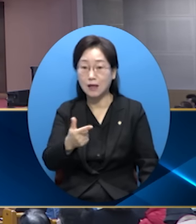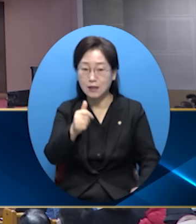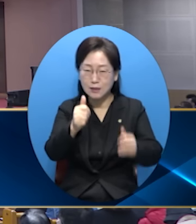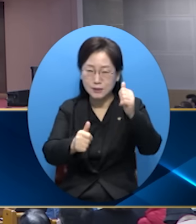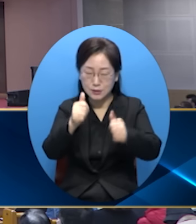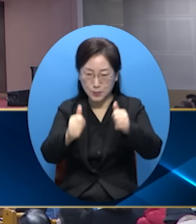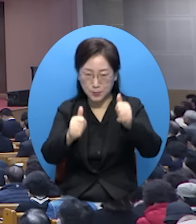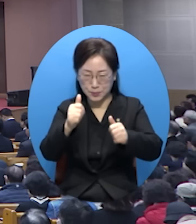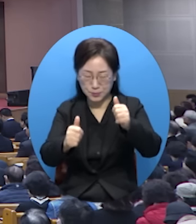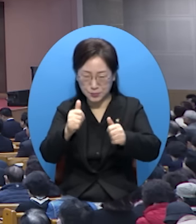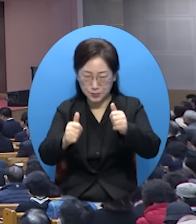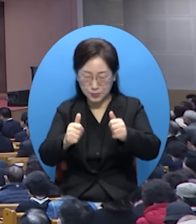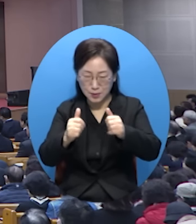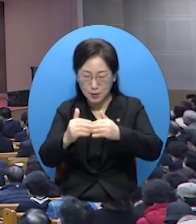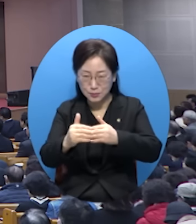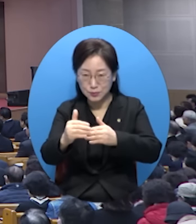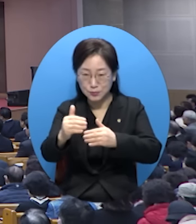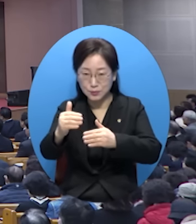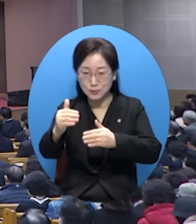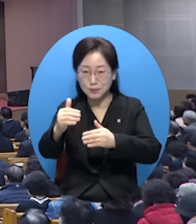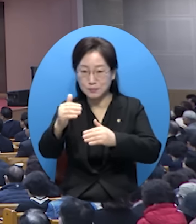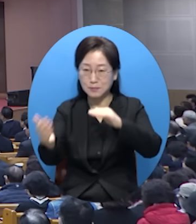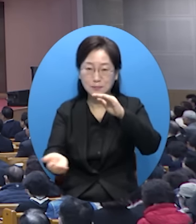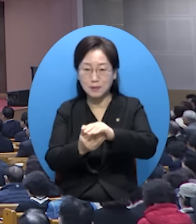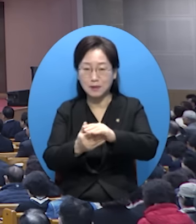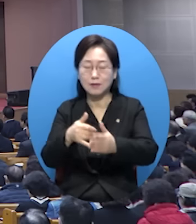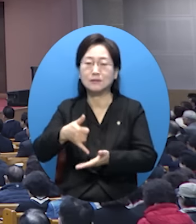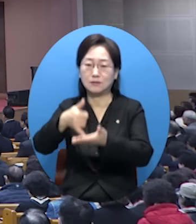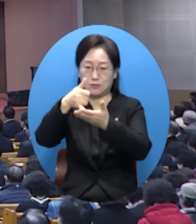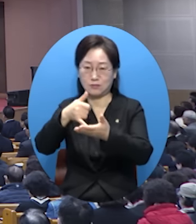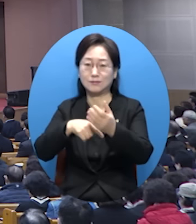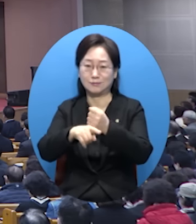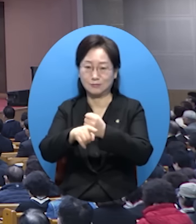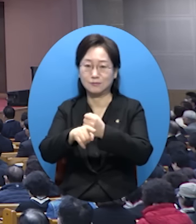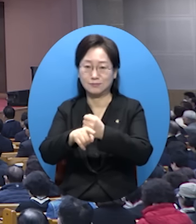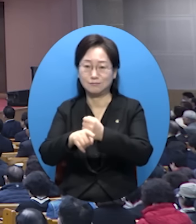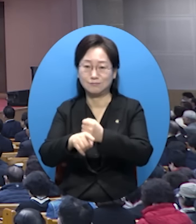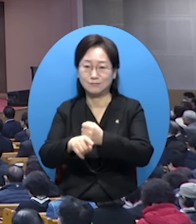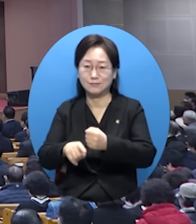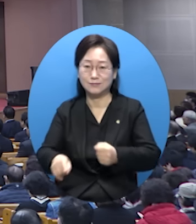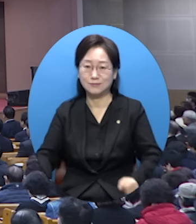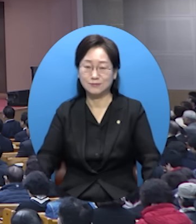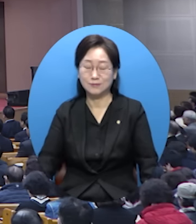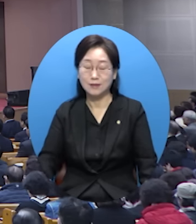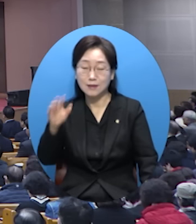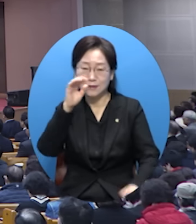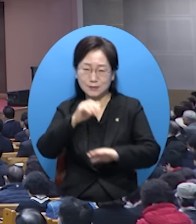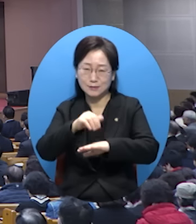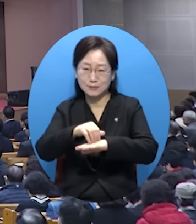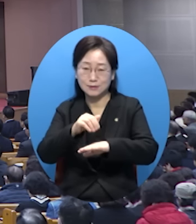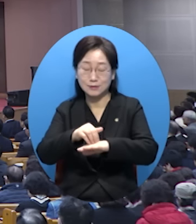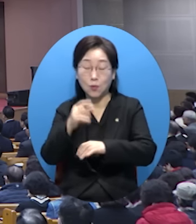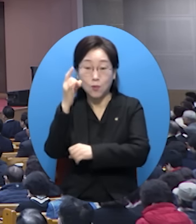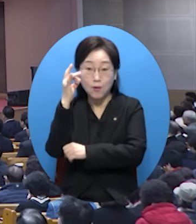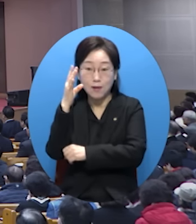이루어진 성숙한 인격을 의미하는 것입니다. 성숙한 인격. 연단의 오원은